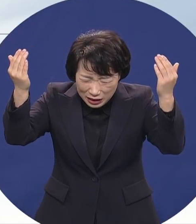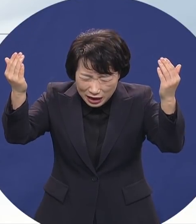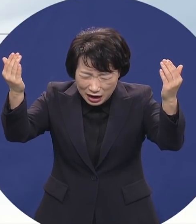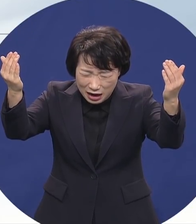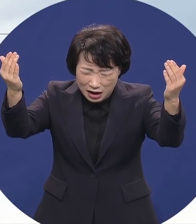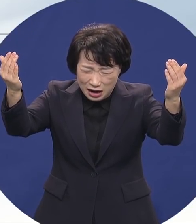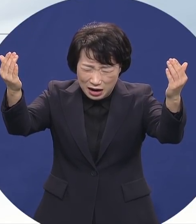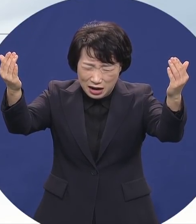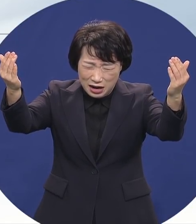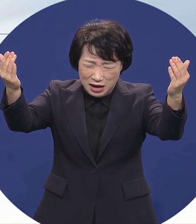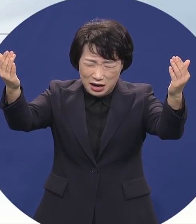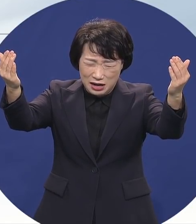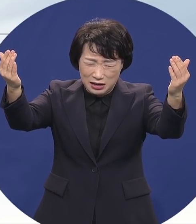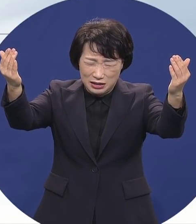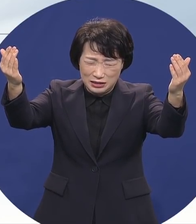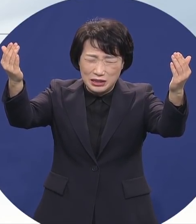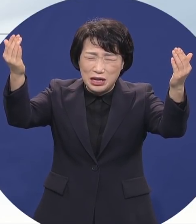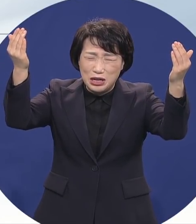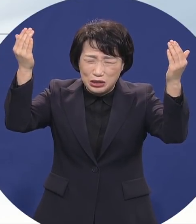주여,